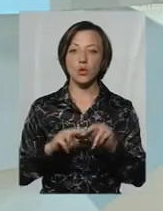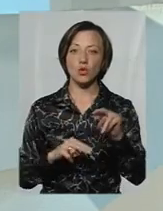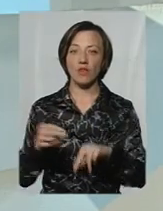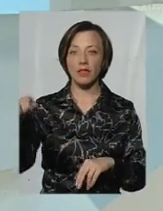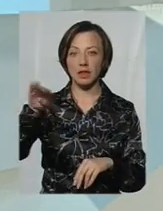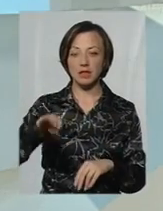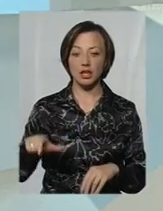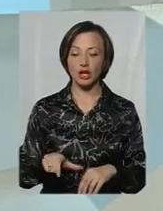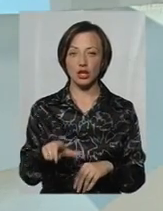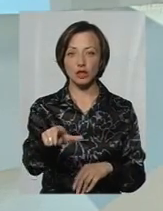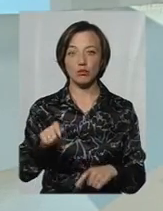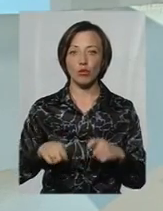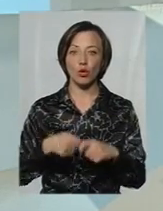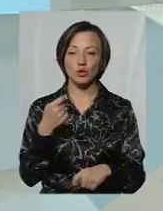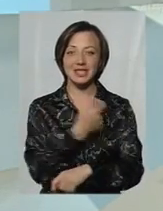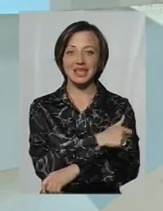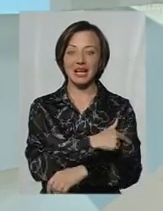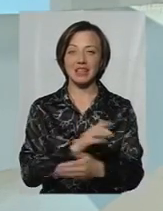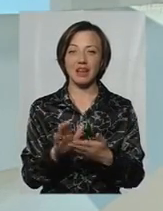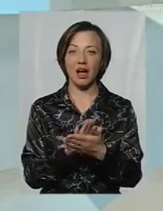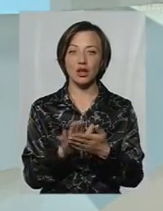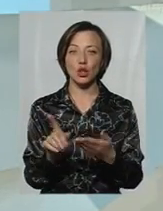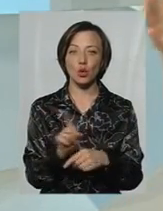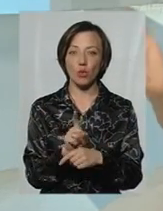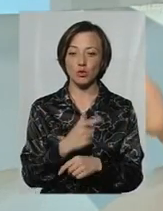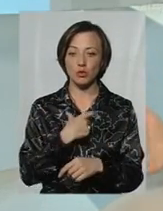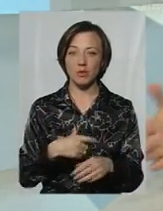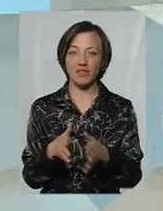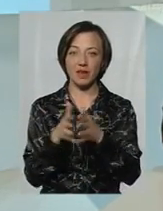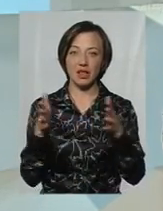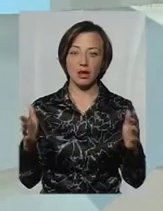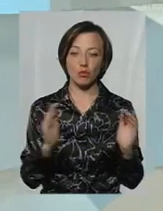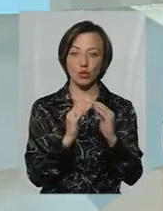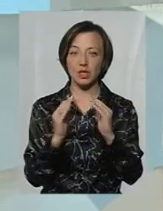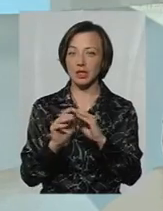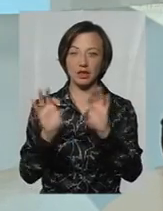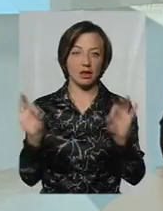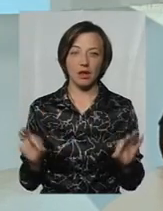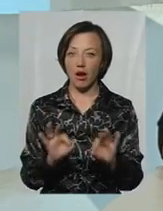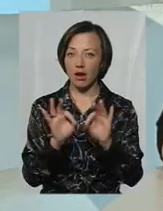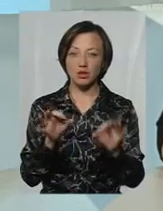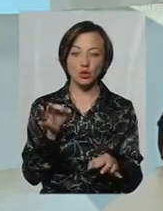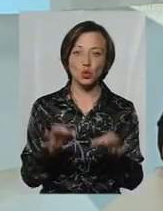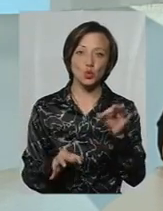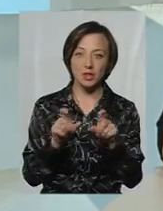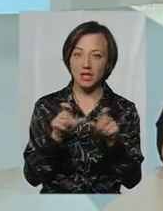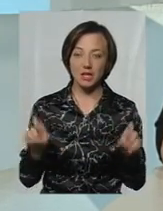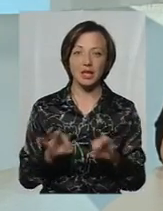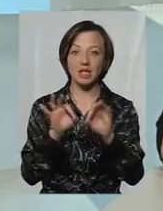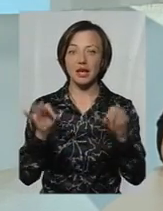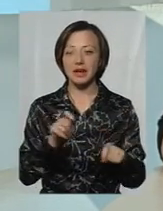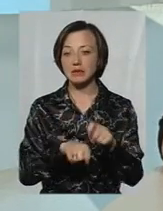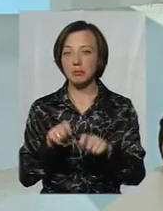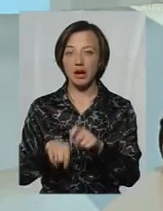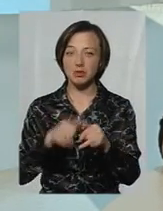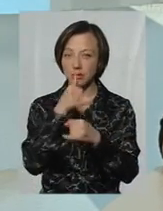схилах річки, порушуючи санітарні норми, собі великі такі будови, ніяким чином, ніякі суди, ніякі